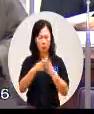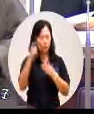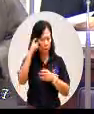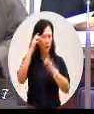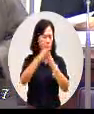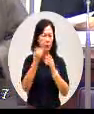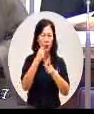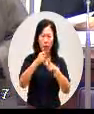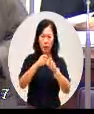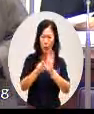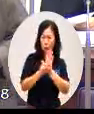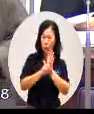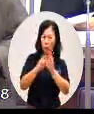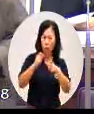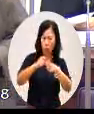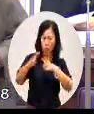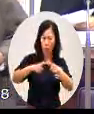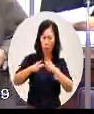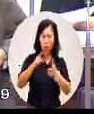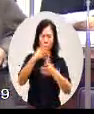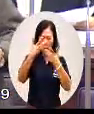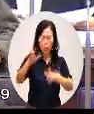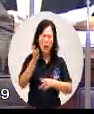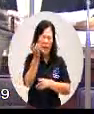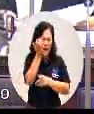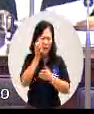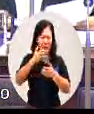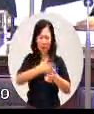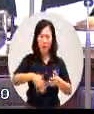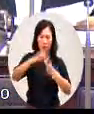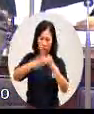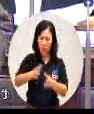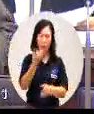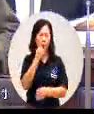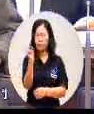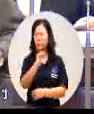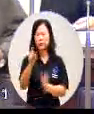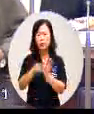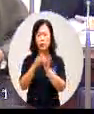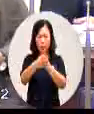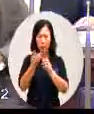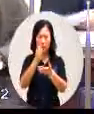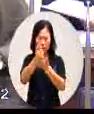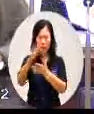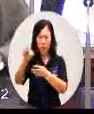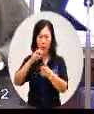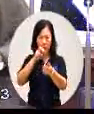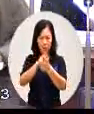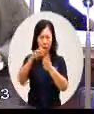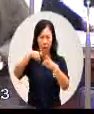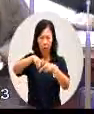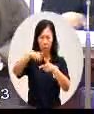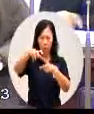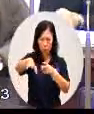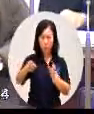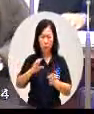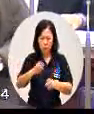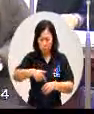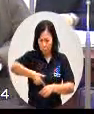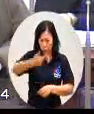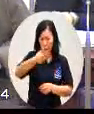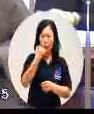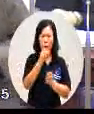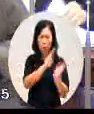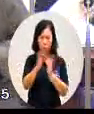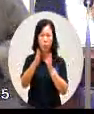园不应该有太多硬体的设备，这个我会请养工处立即来处理。啊，那个图书馆，